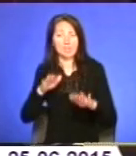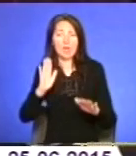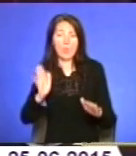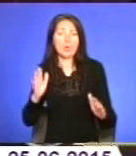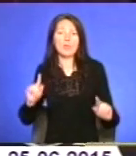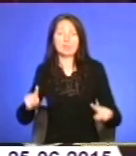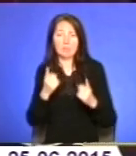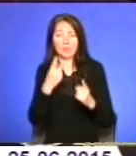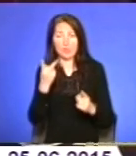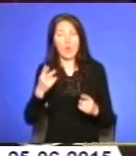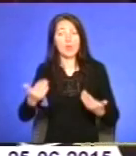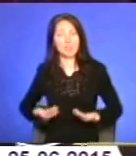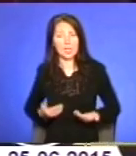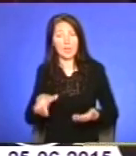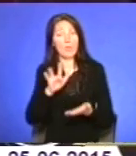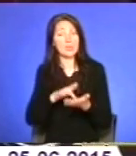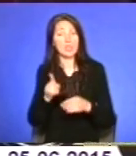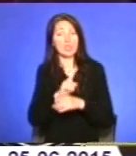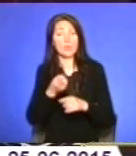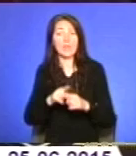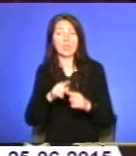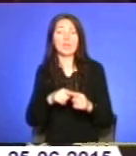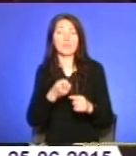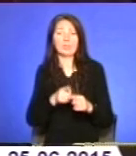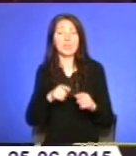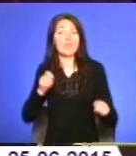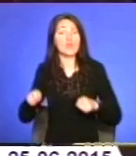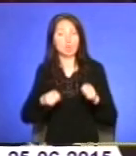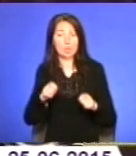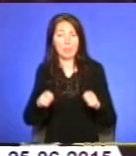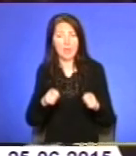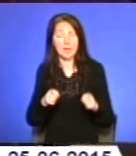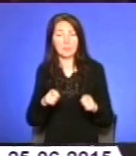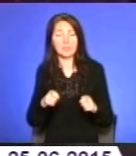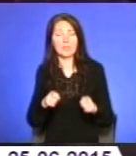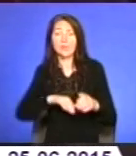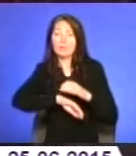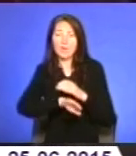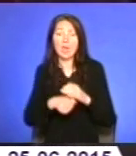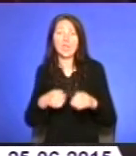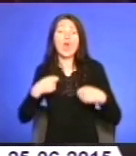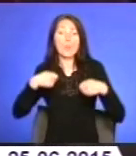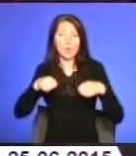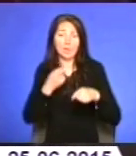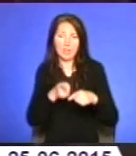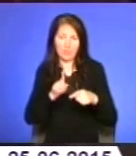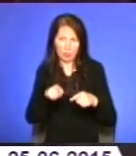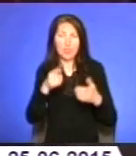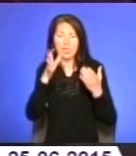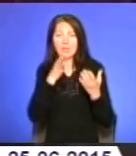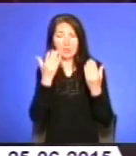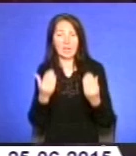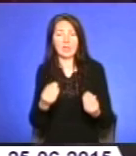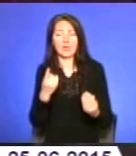двох мешканців міста Тернополя, які вказані велосипеди викрали і збули в цей же самий